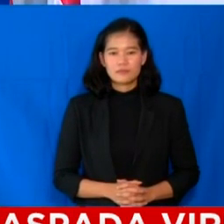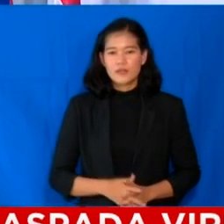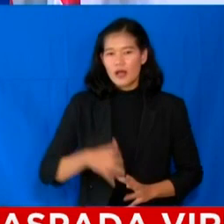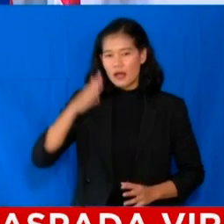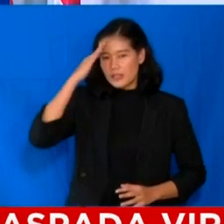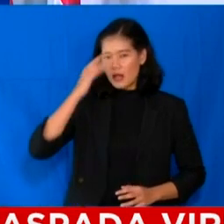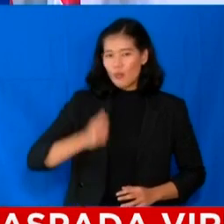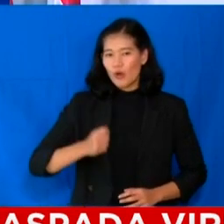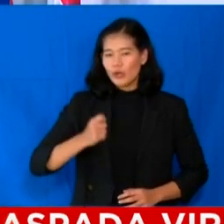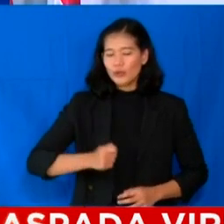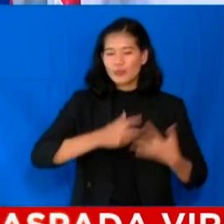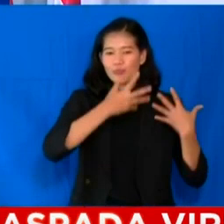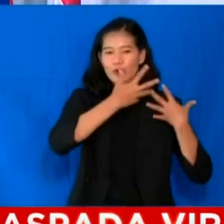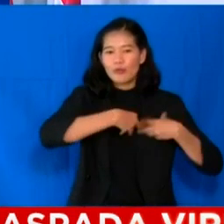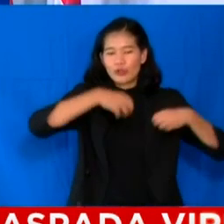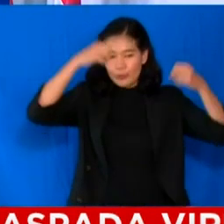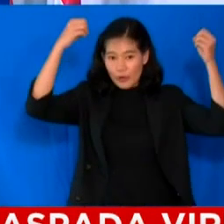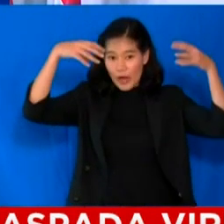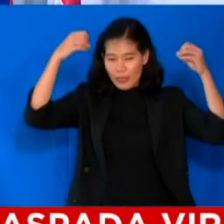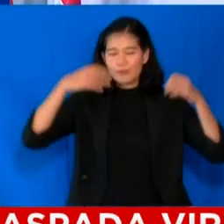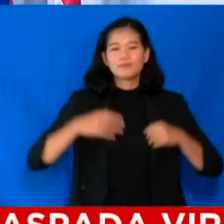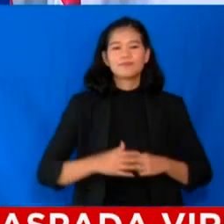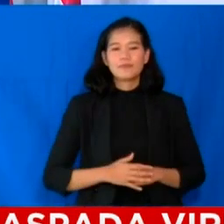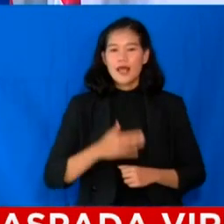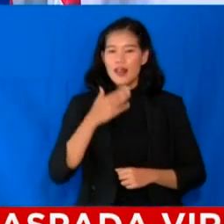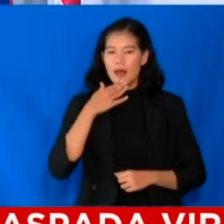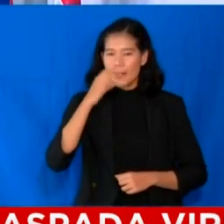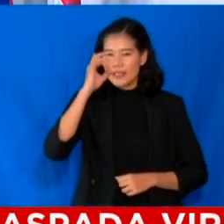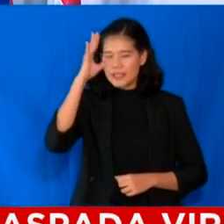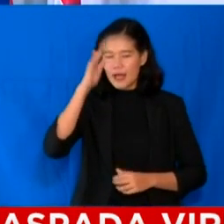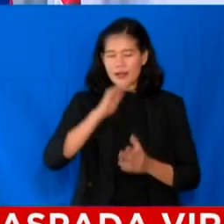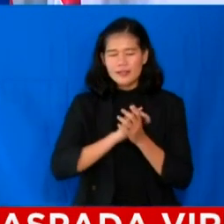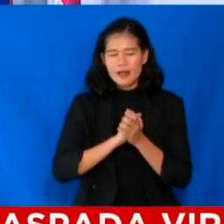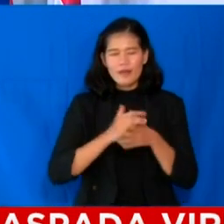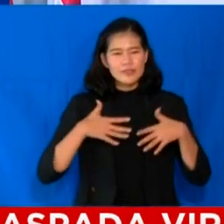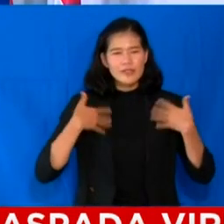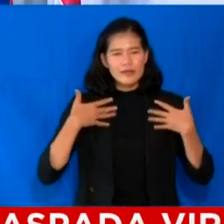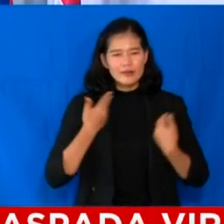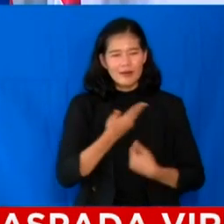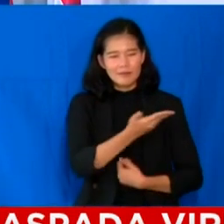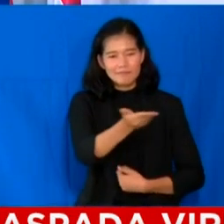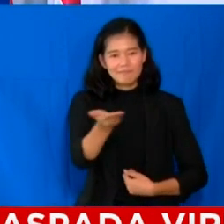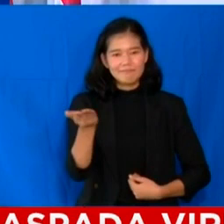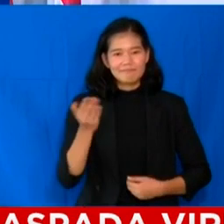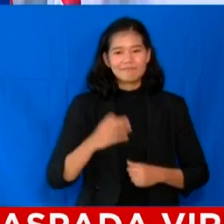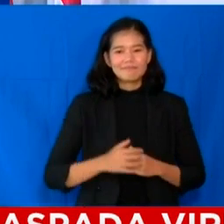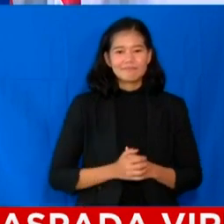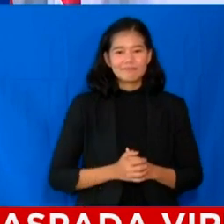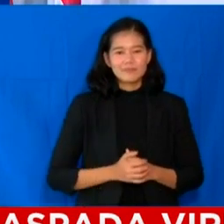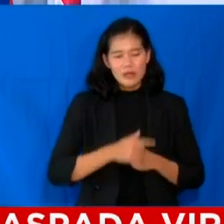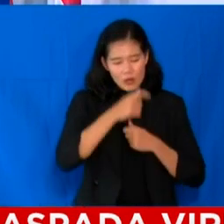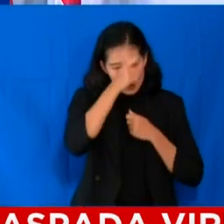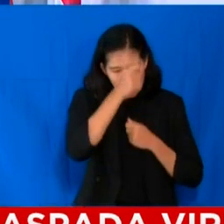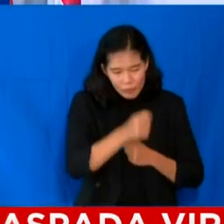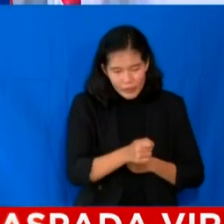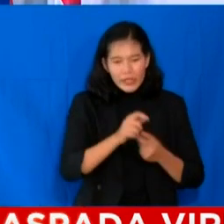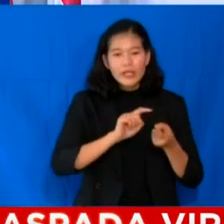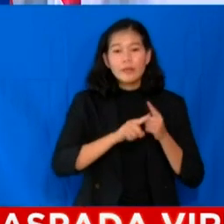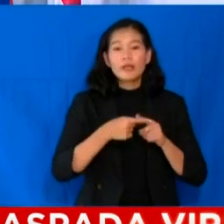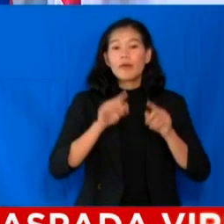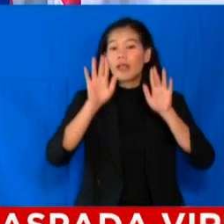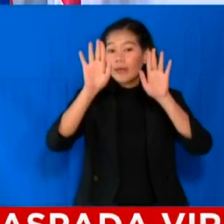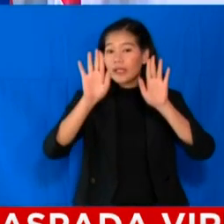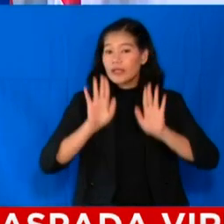sosial berskala besar selain kepala daerah gugus tugas penanganan kau bilang ingin juga bisa mengusulkan pemberlakuan sebatas and sosial berskala besar